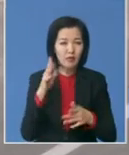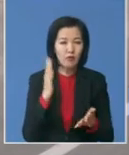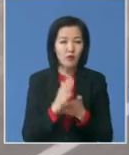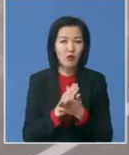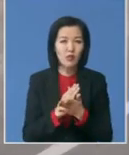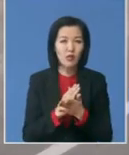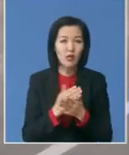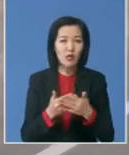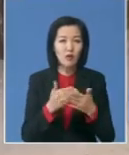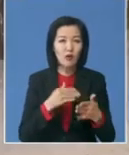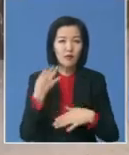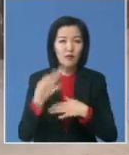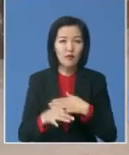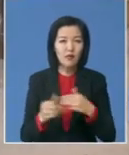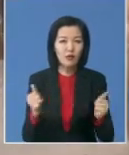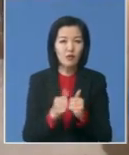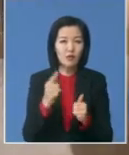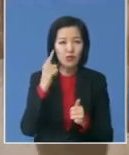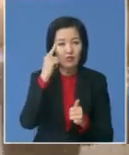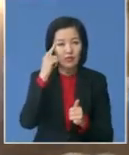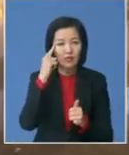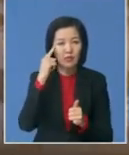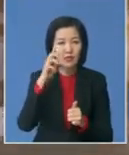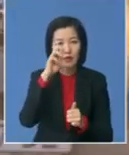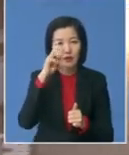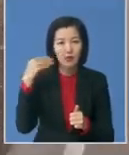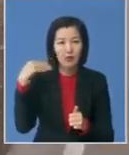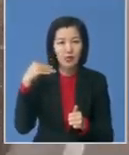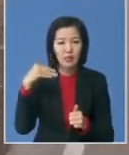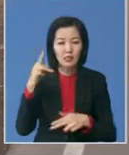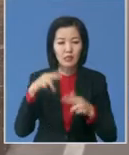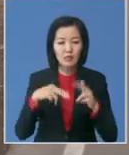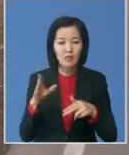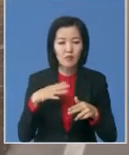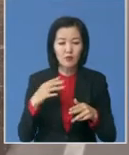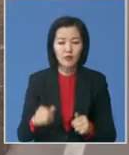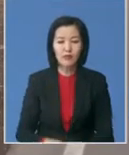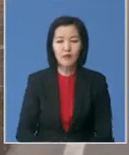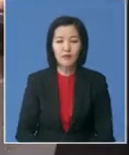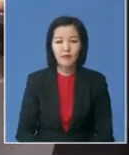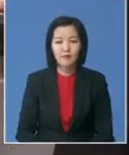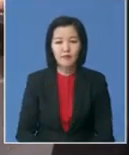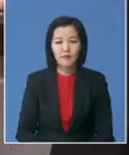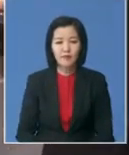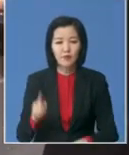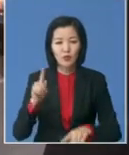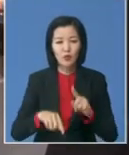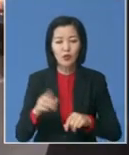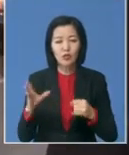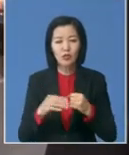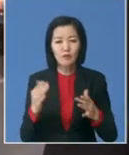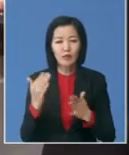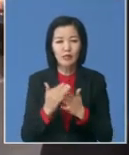болады. Осыған дейін оқу орны филиалдары көршілес Қырғыз елі мен Тәжікстанда салынған болатын. Туған жер бағдарламасы